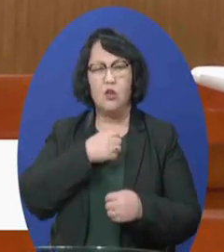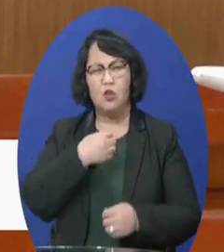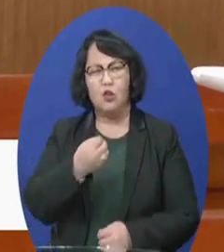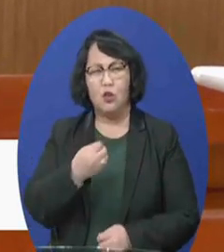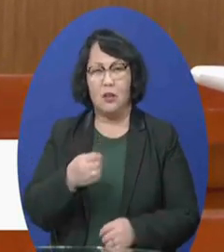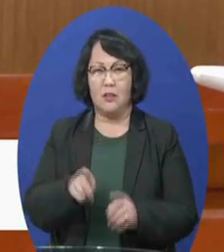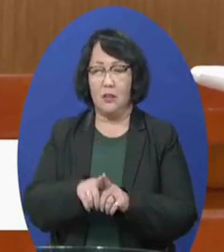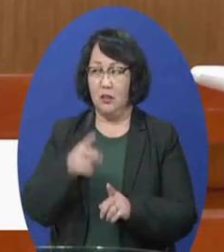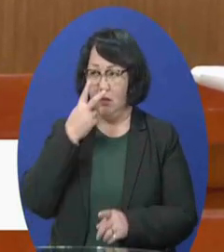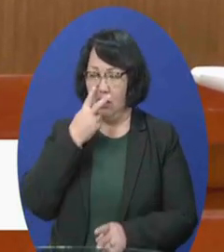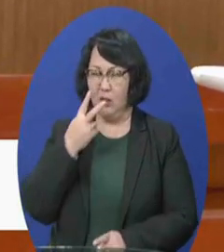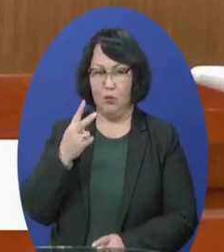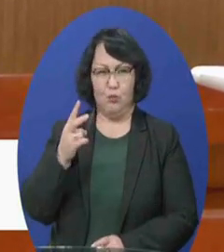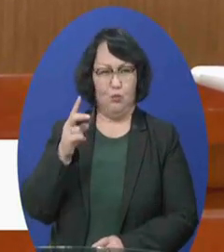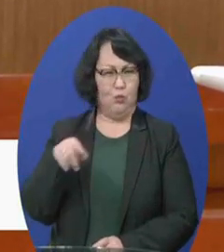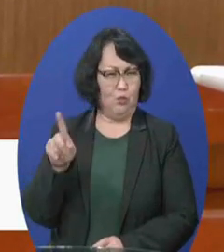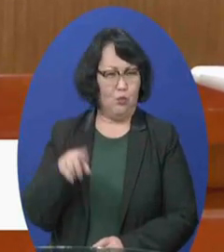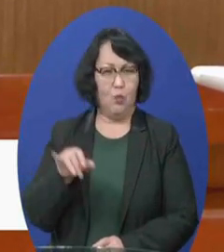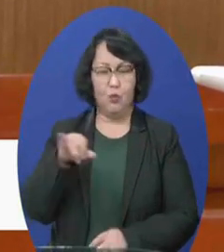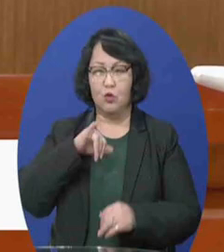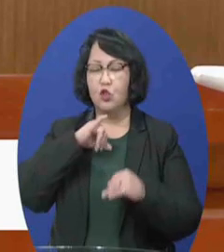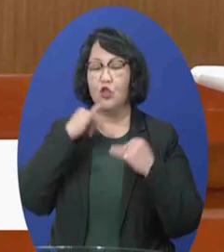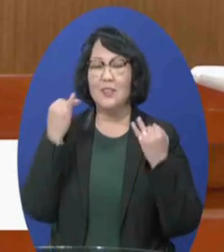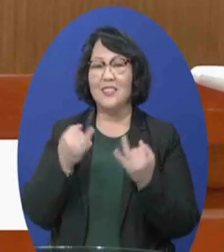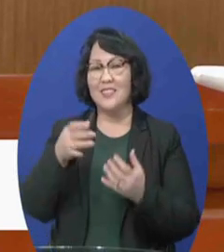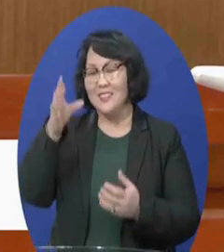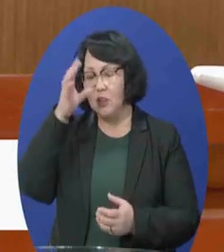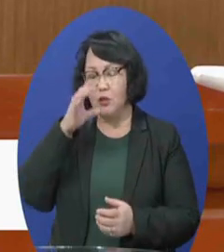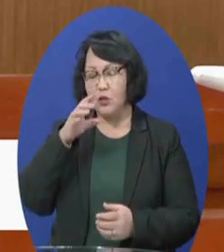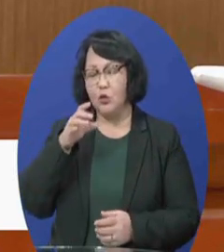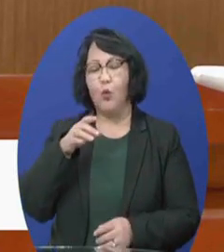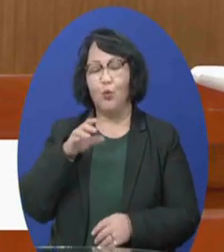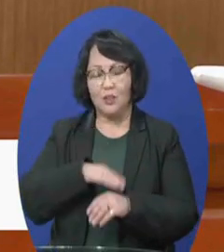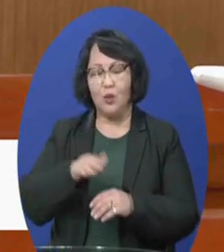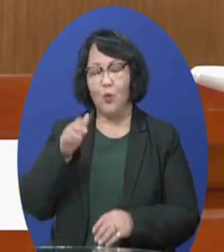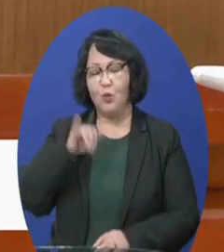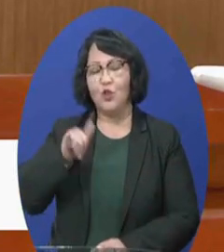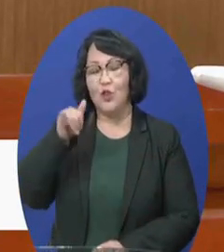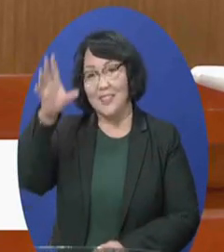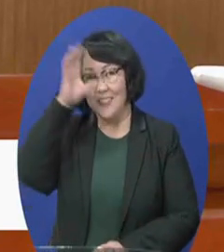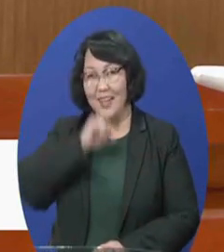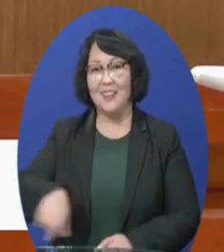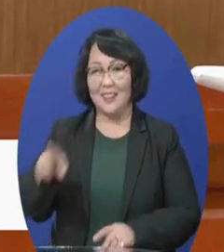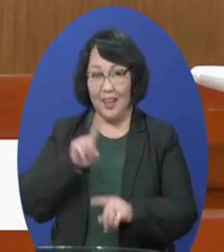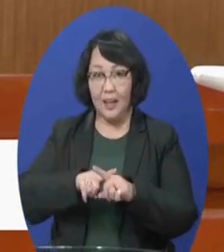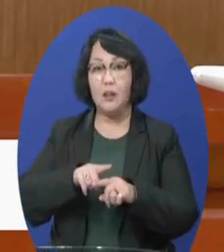би улсын ерхэн сайдын хувьд дахин гүнээ үлцэлөчж байна.